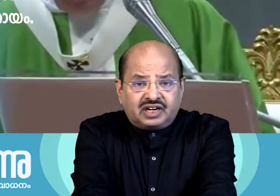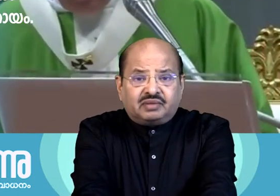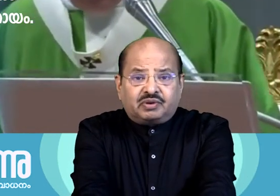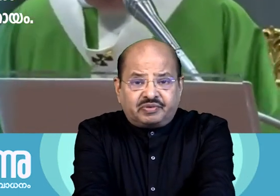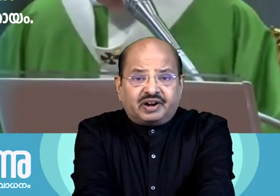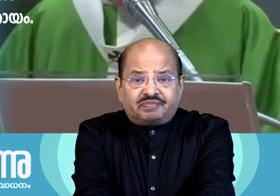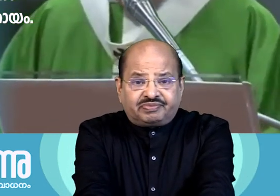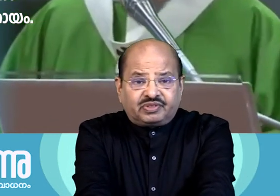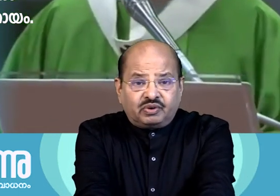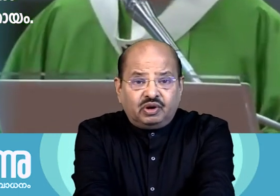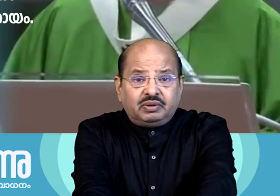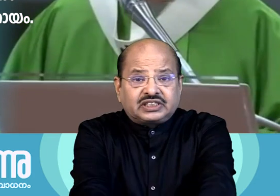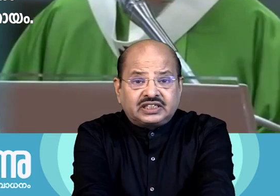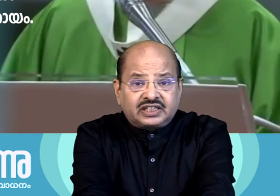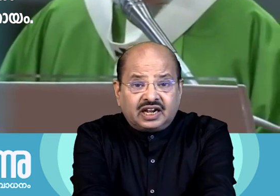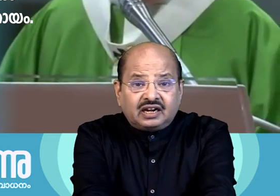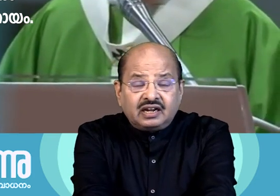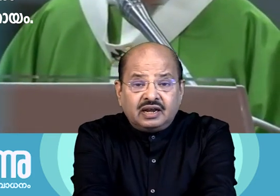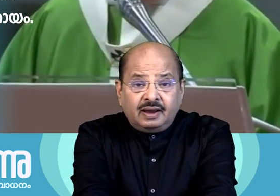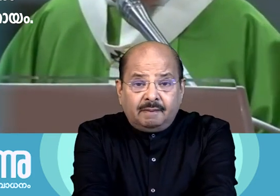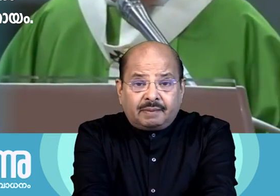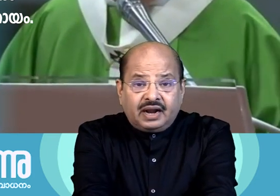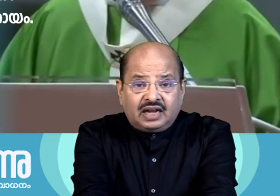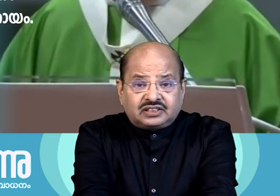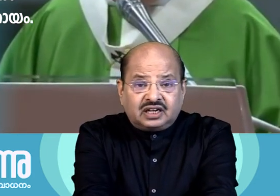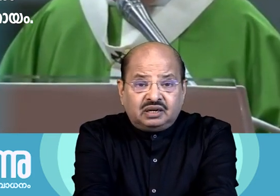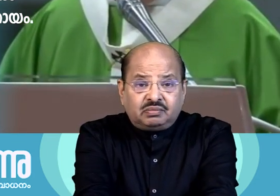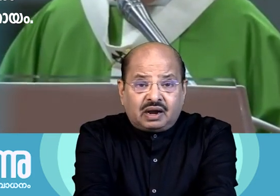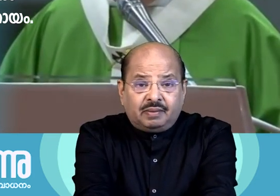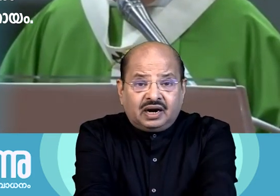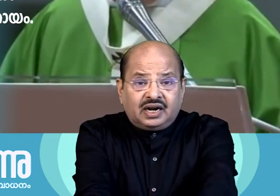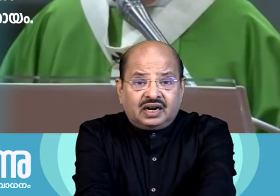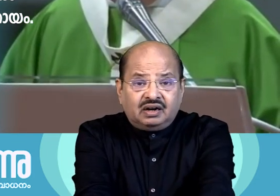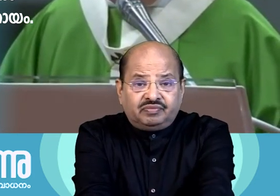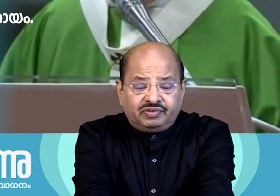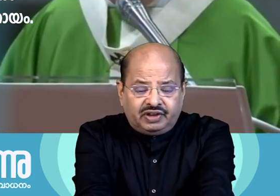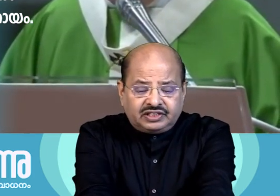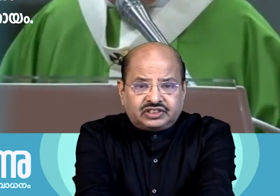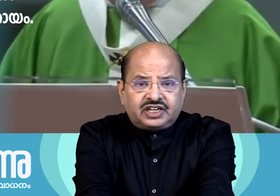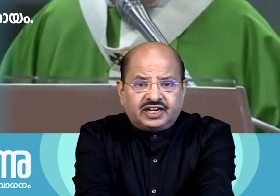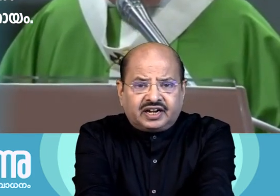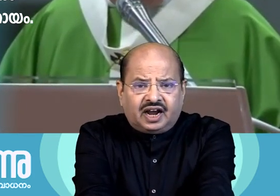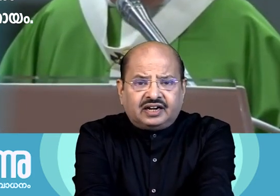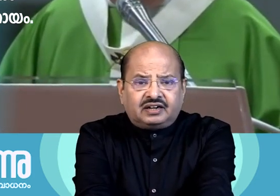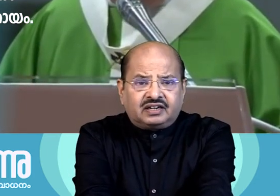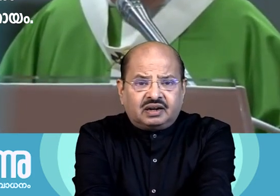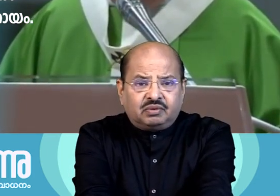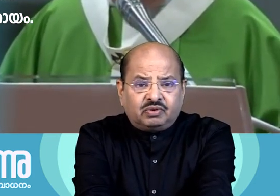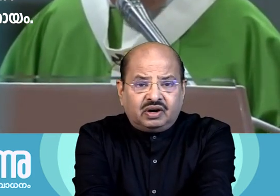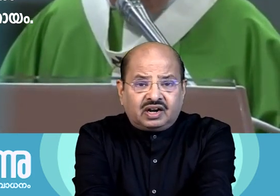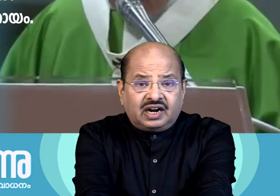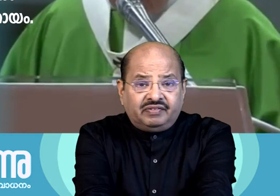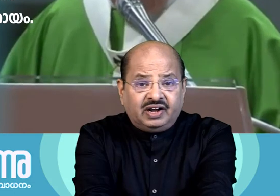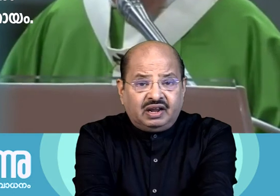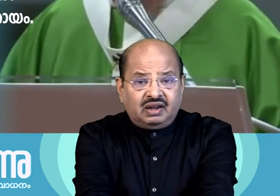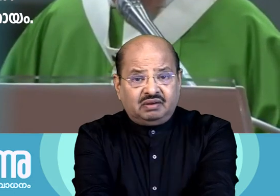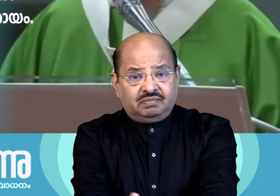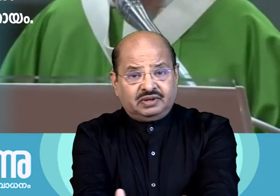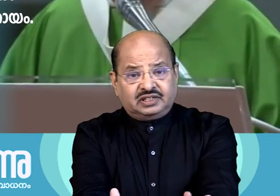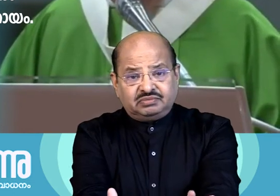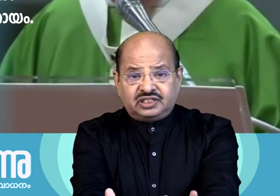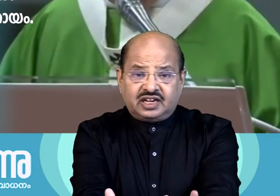മറ്റൊരു വീക്ഷണം നമുക്ക് വേണം. ഒരുപക്ഷെ ചിലർ പ്രയാസങ്ങളും അപകടങ്ങളും വിവേചിച്ചെടുക്കാൻ നമുക്കുള്ള